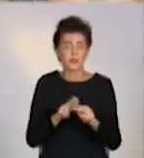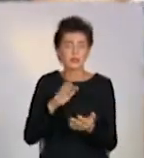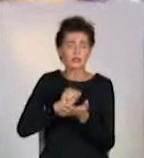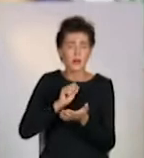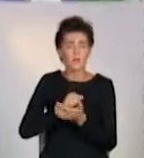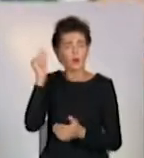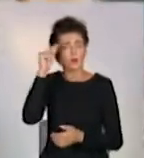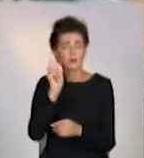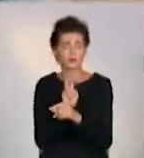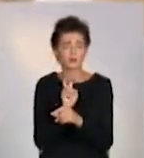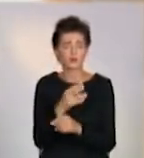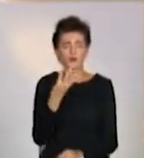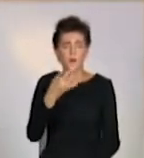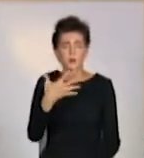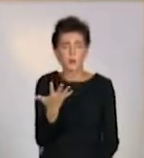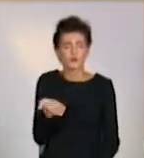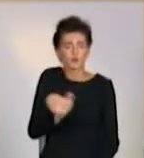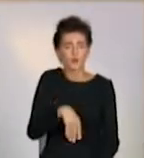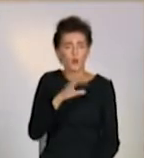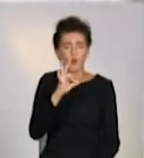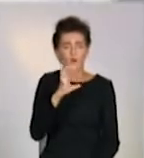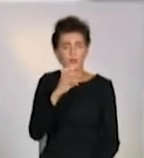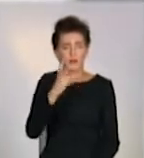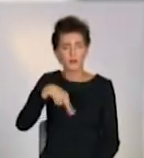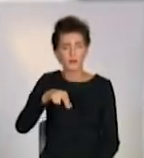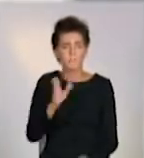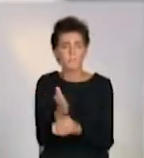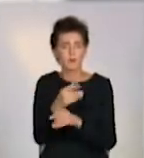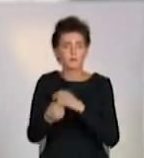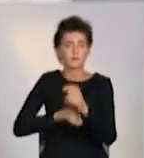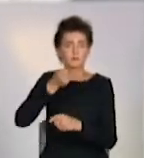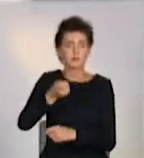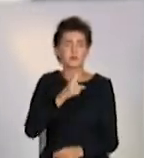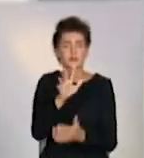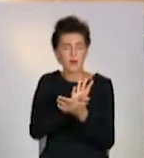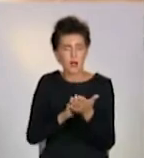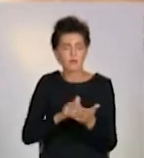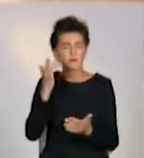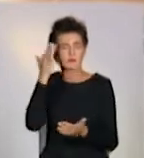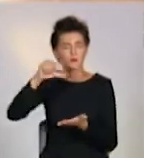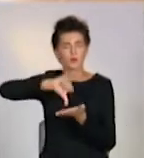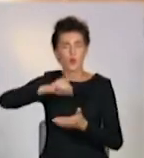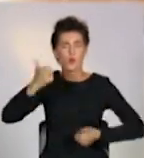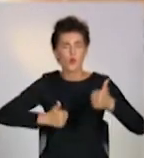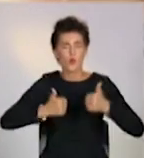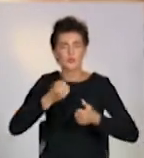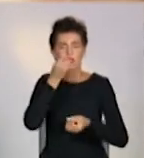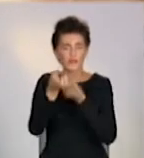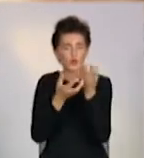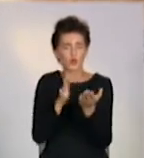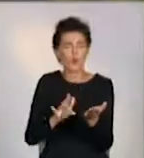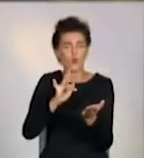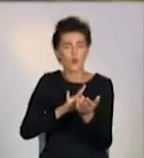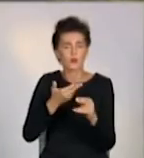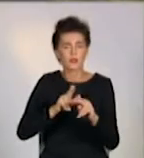представники 45 ОСББ Маріуполя. Усі вони подали заявки на участь в конкурсі «Квітуче місто» громадської спілки